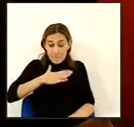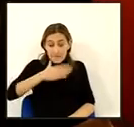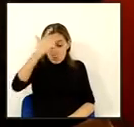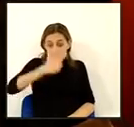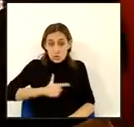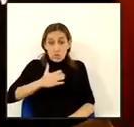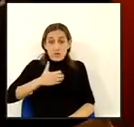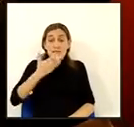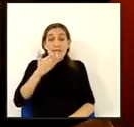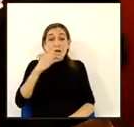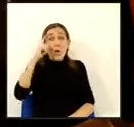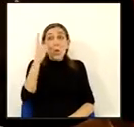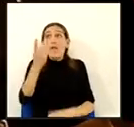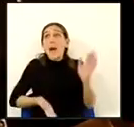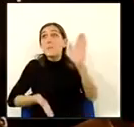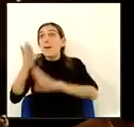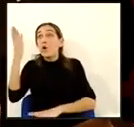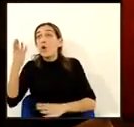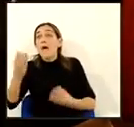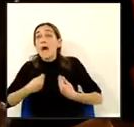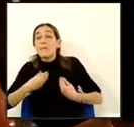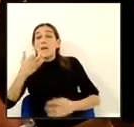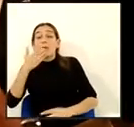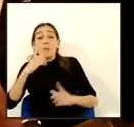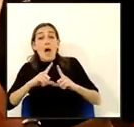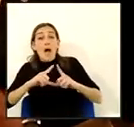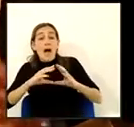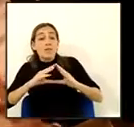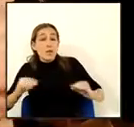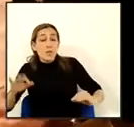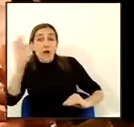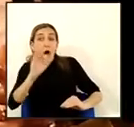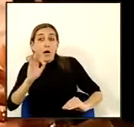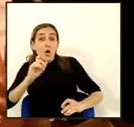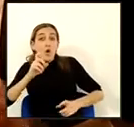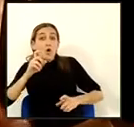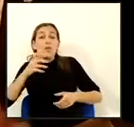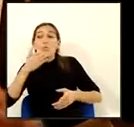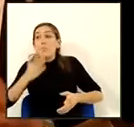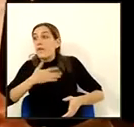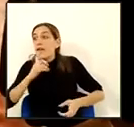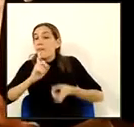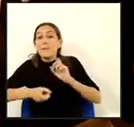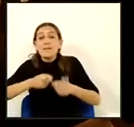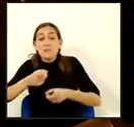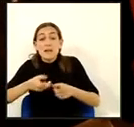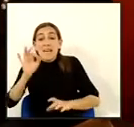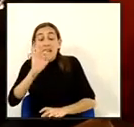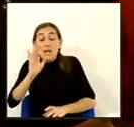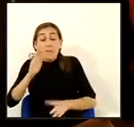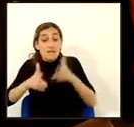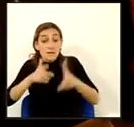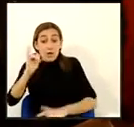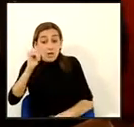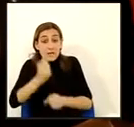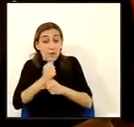un dia m'anés a viure a Andalusia o al País Basc i no tingués feina, doncs possiblement intentaria tornar a la